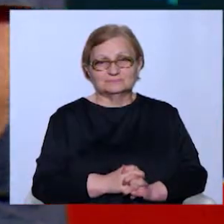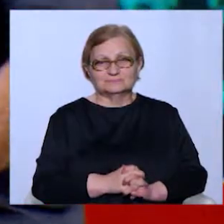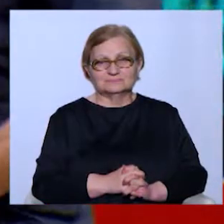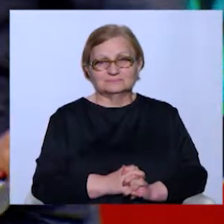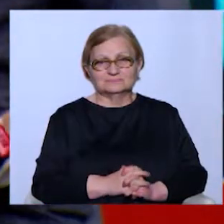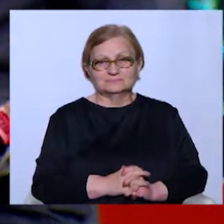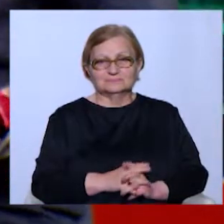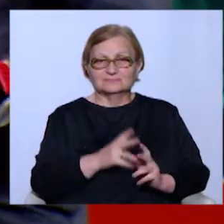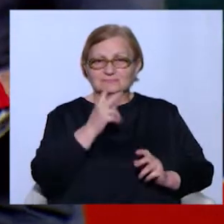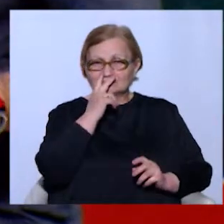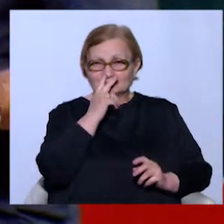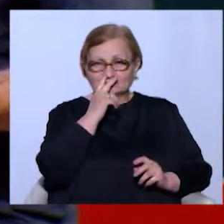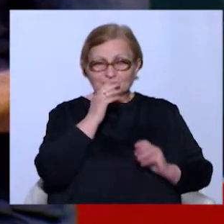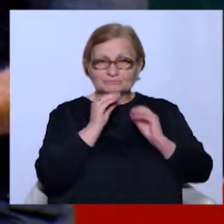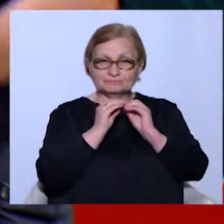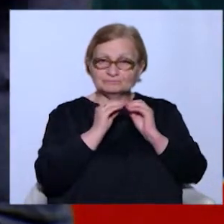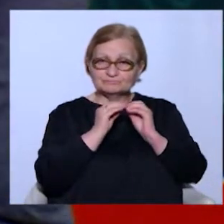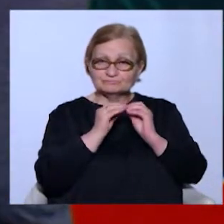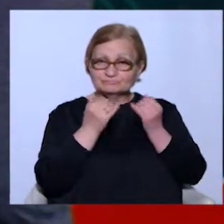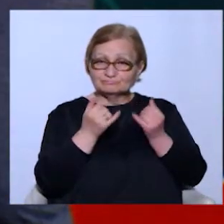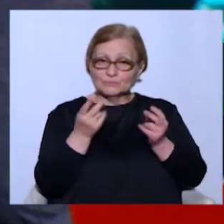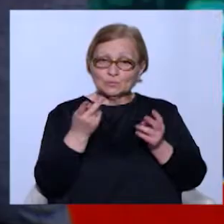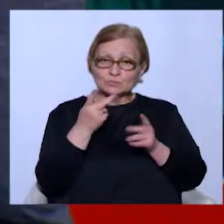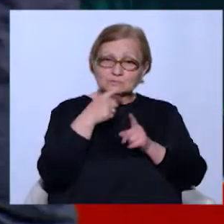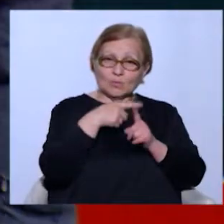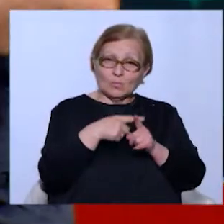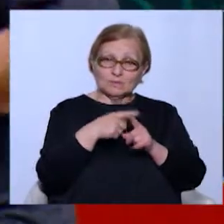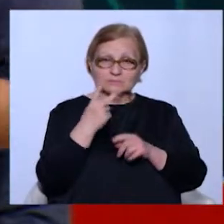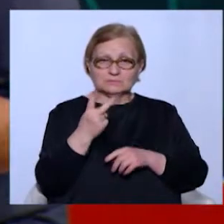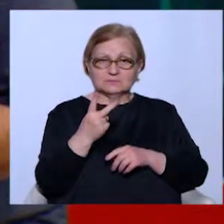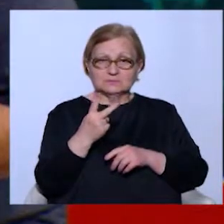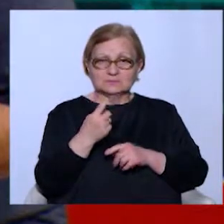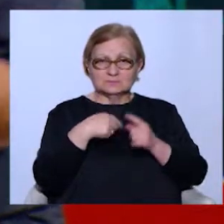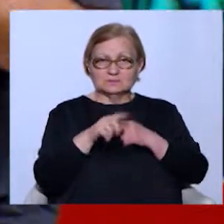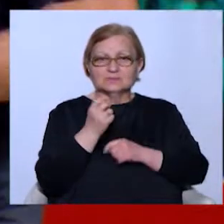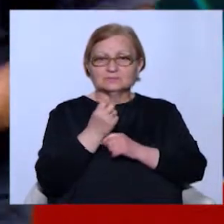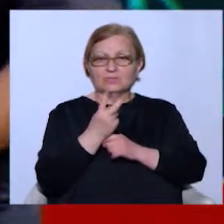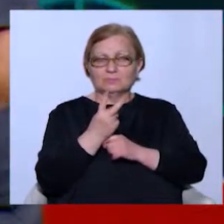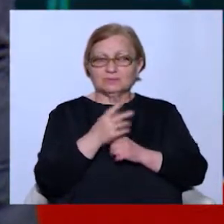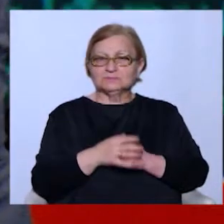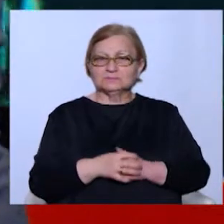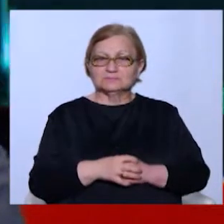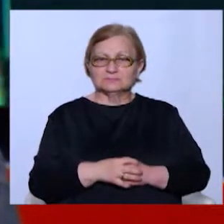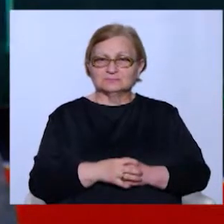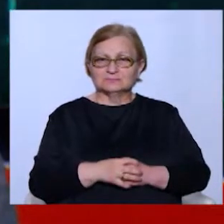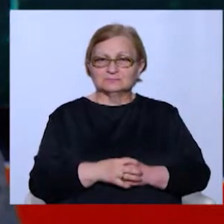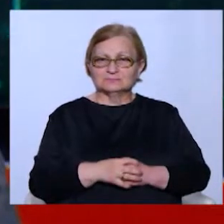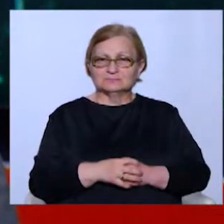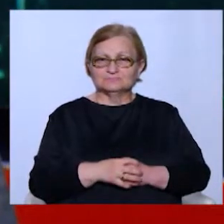აბა, ახლა ვნახოთ, 10-ს უნდა დაუმატოთ 2, გამოგვივა 12,